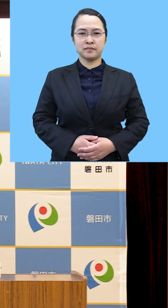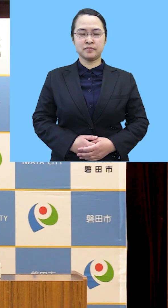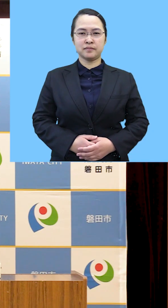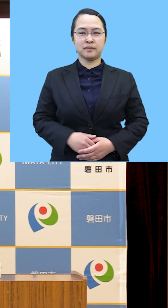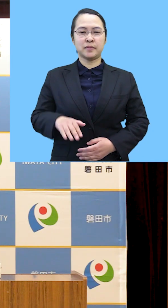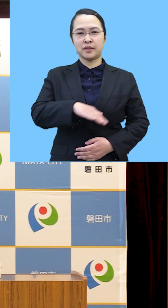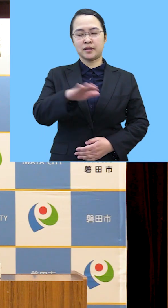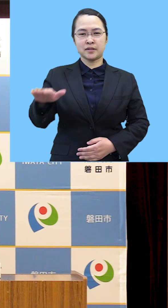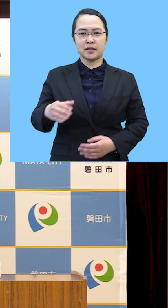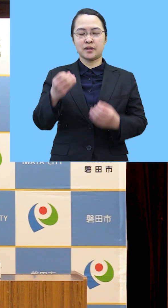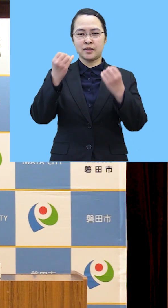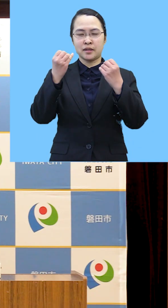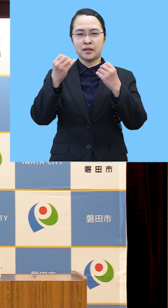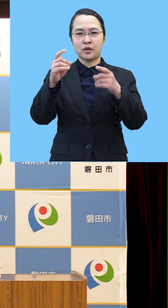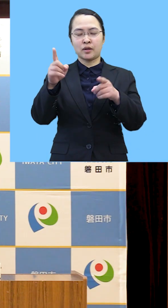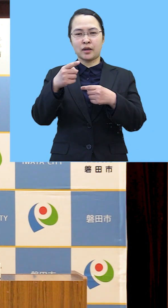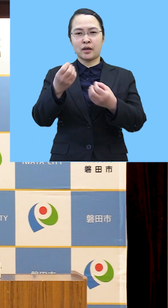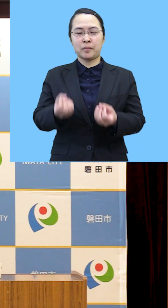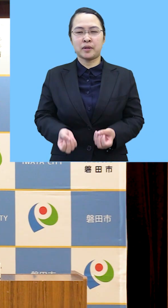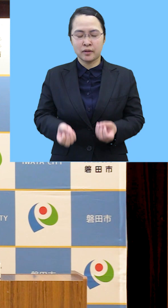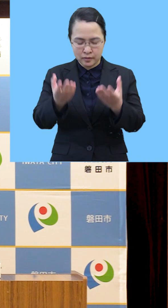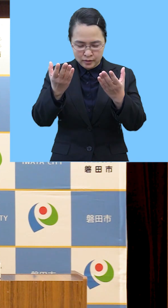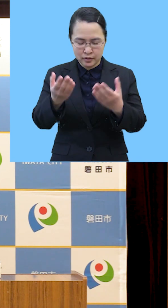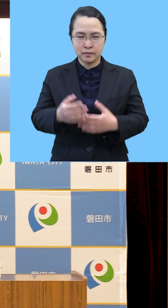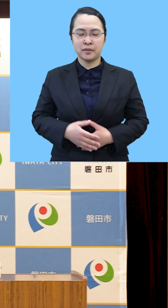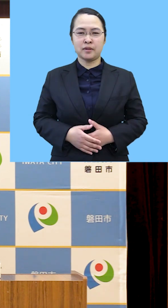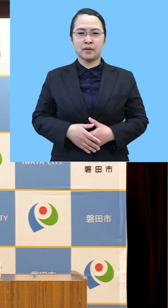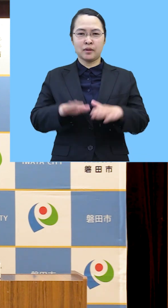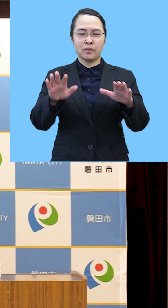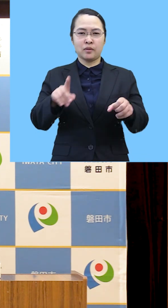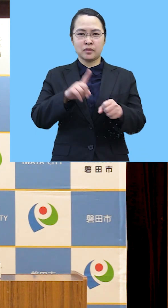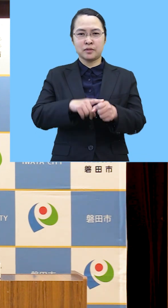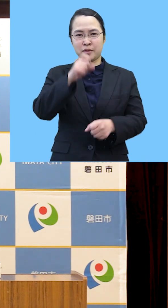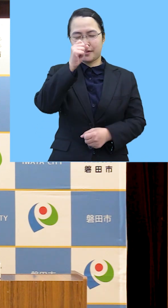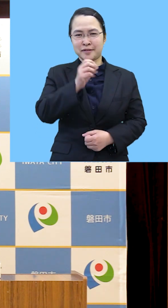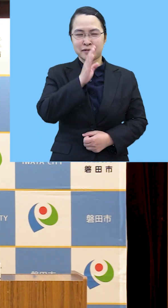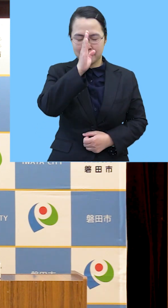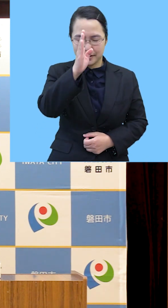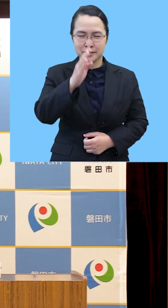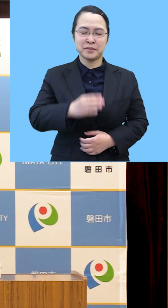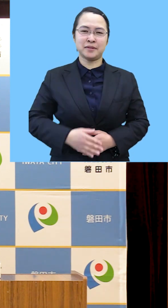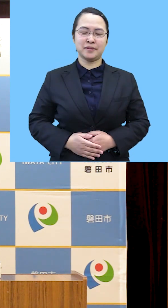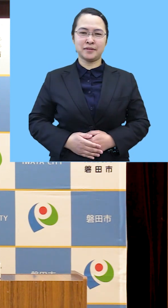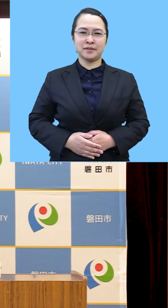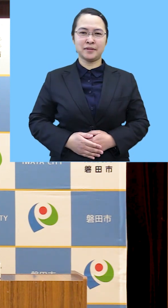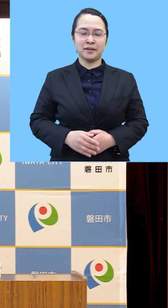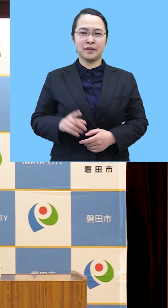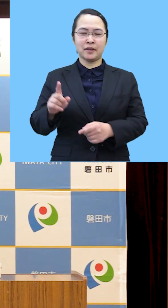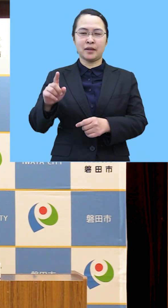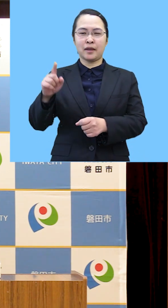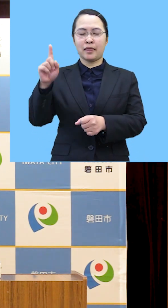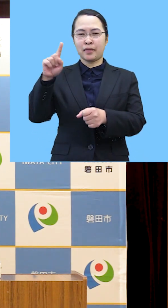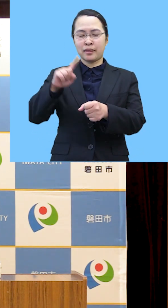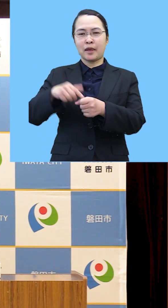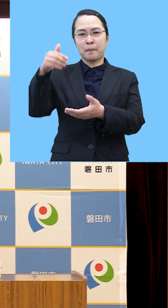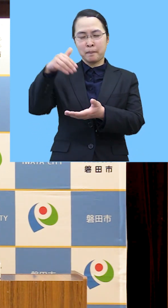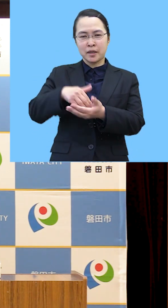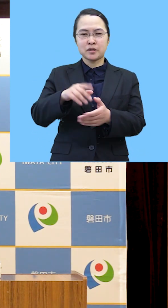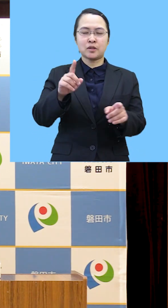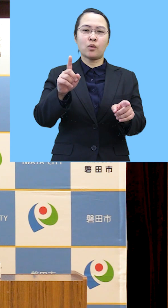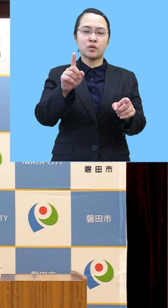はい、改めまして皆さん新年明けましておめでとうございます。本年もどうぞよろしくお願いいたします。年末年始非常に穏や